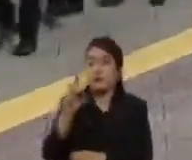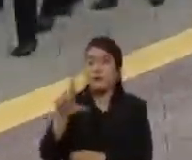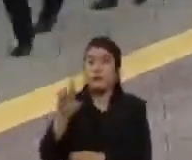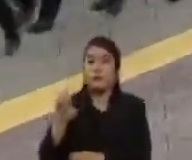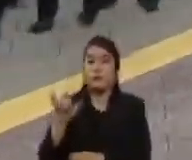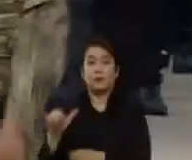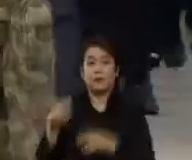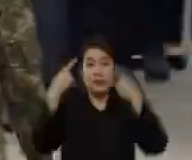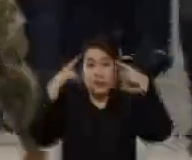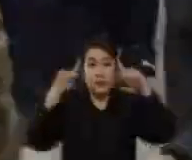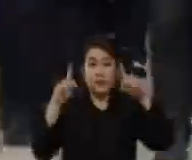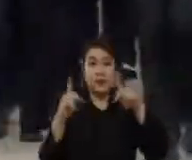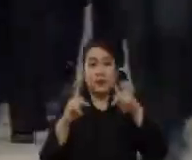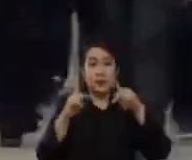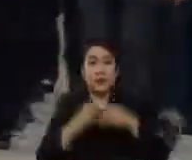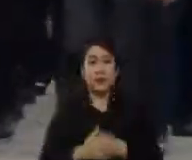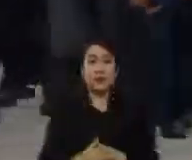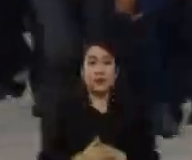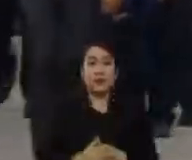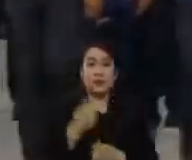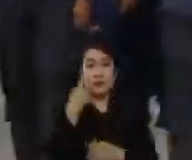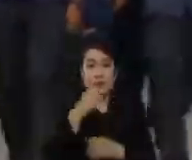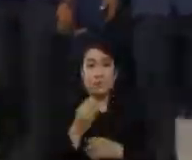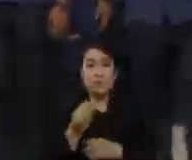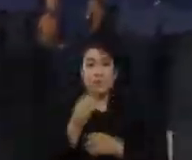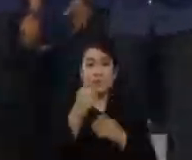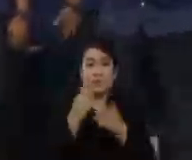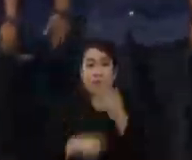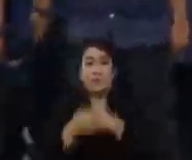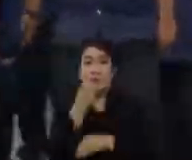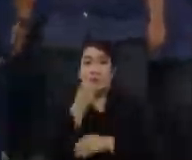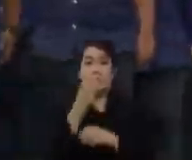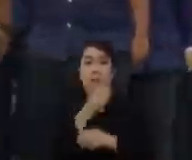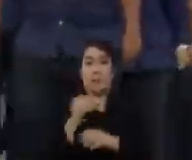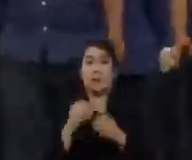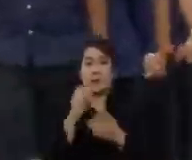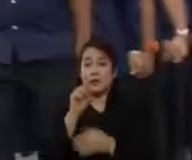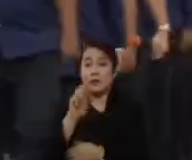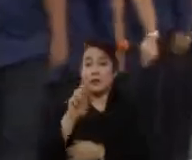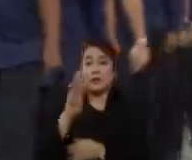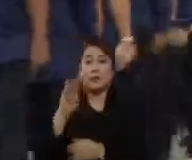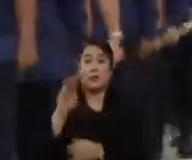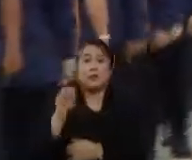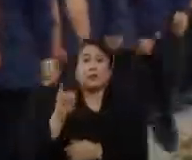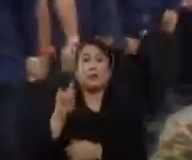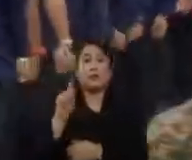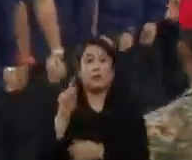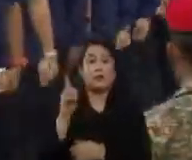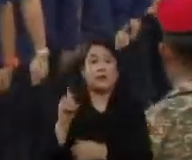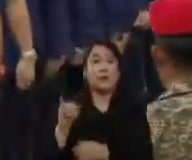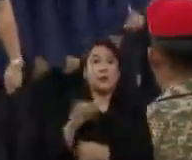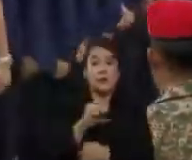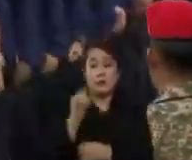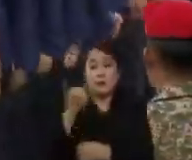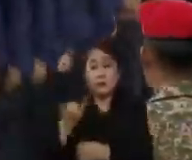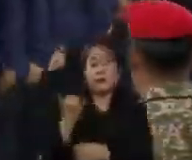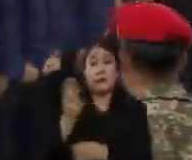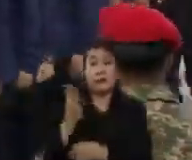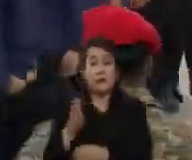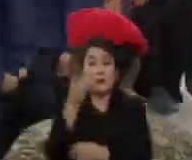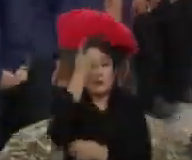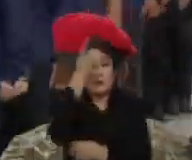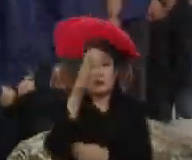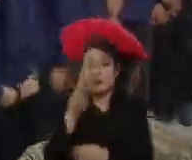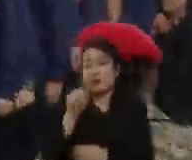Kanan Sektor Bekalan dan Kawalan Subsidi dan Kementerian Tenaga dan Sumber Asli, diketuai yang berbahagia Dato'